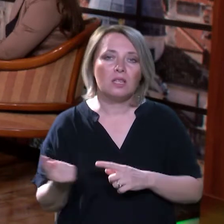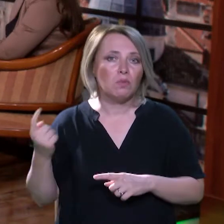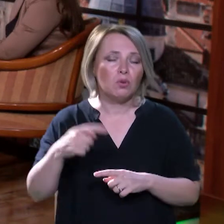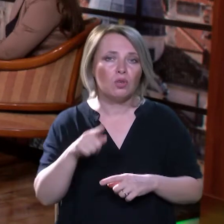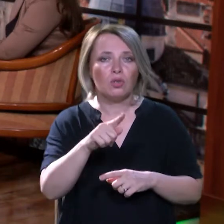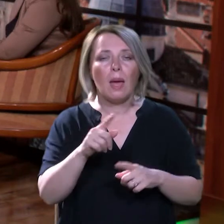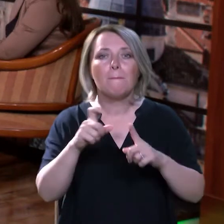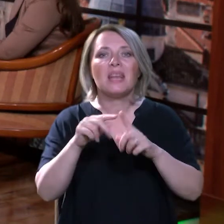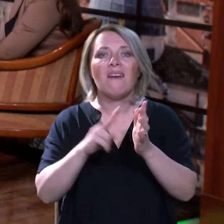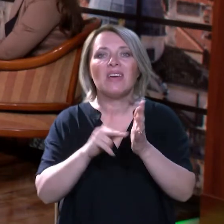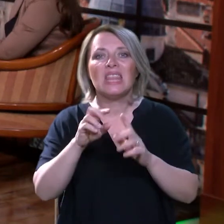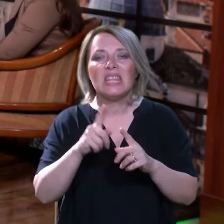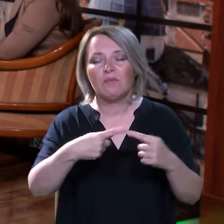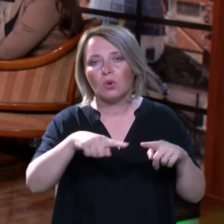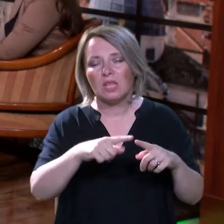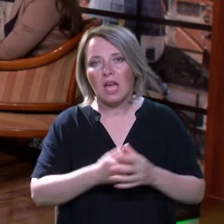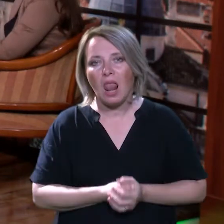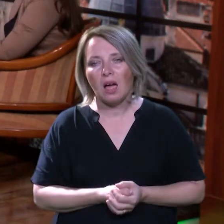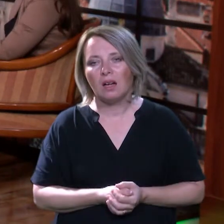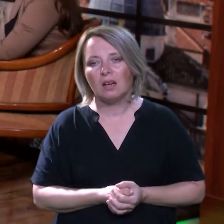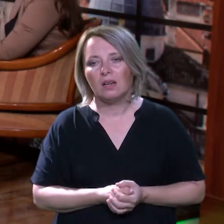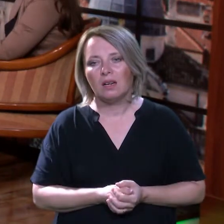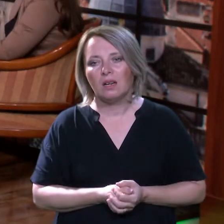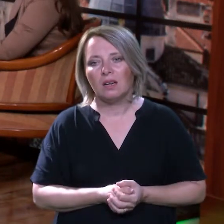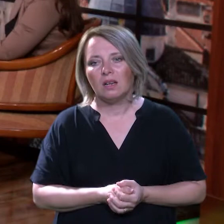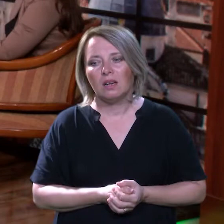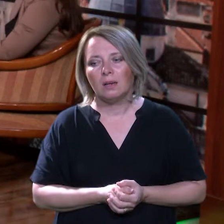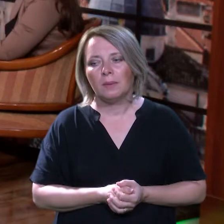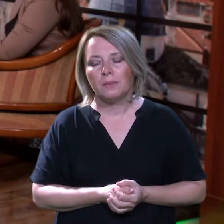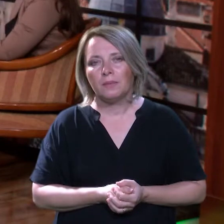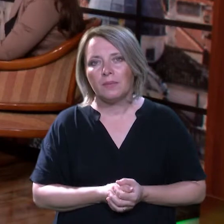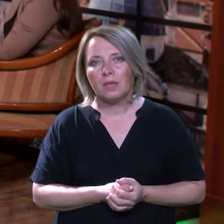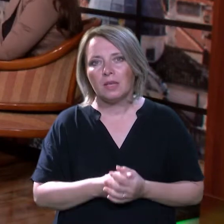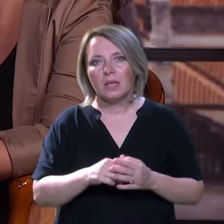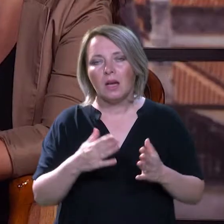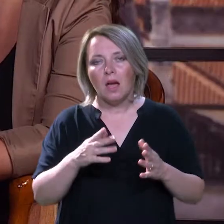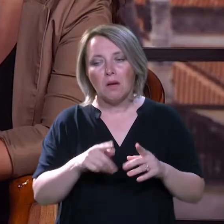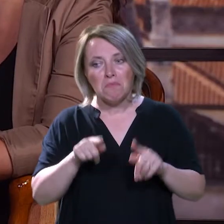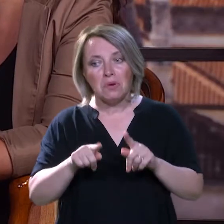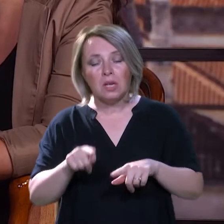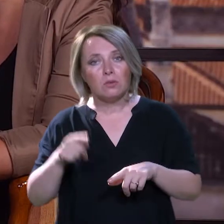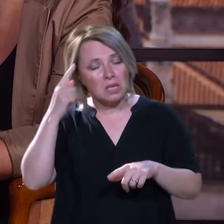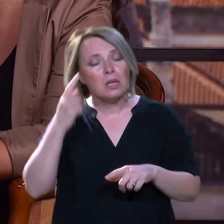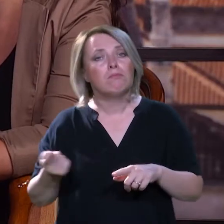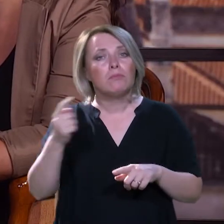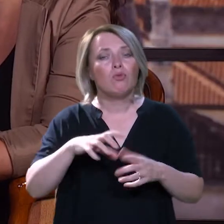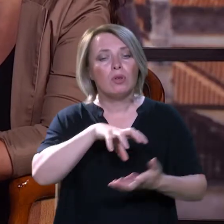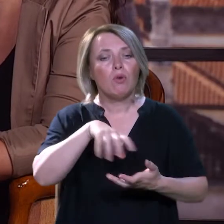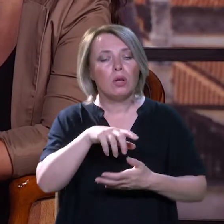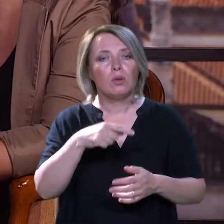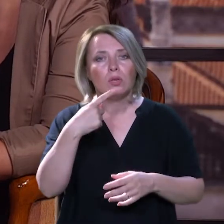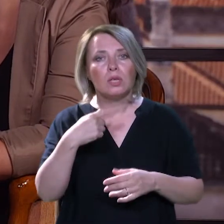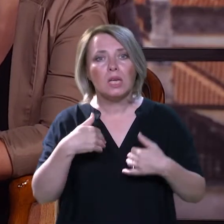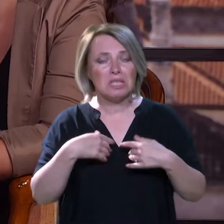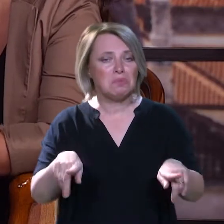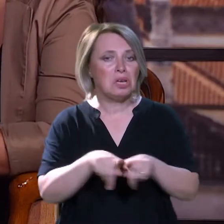te preventivne komponente. To ono što ste rekli uvodno u nekakvom dijelu, zapravo da su znali doći roditelji koji su rekli